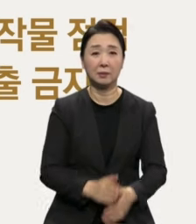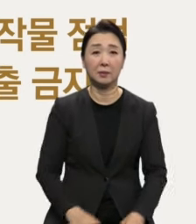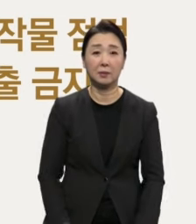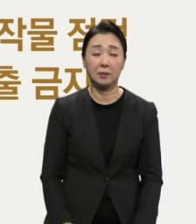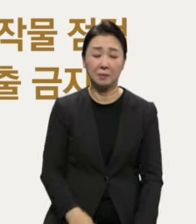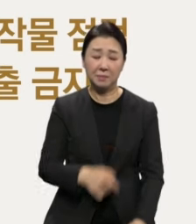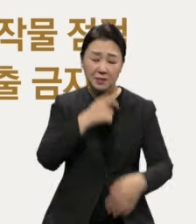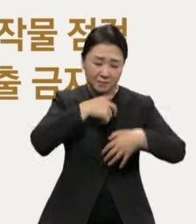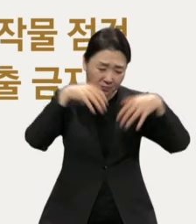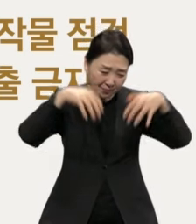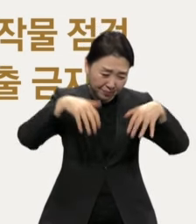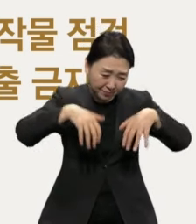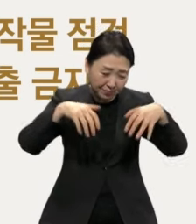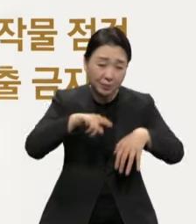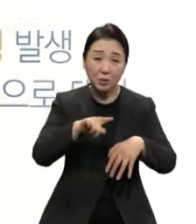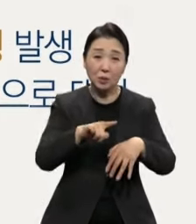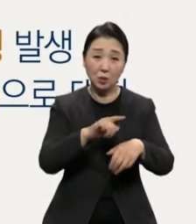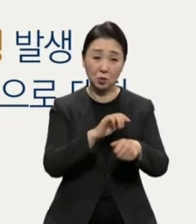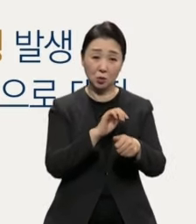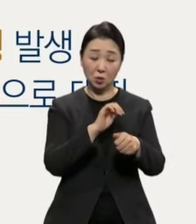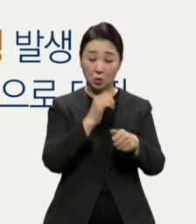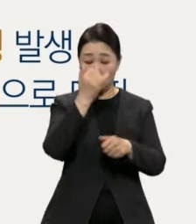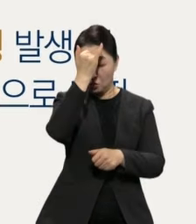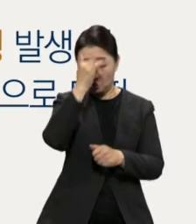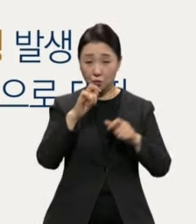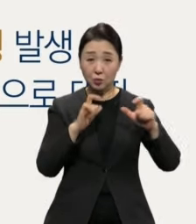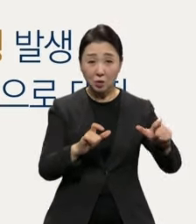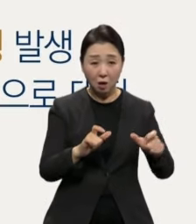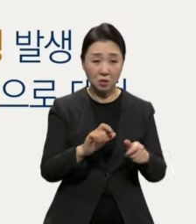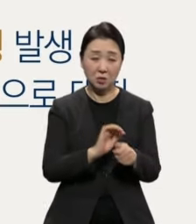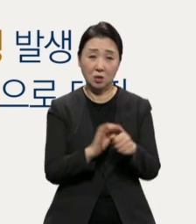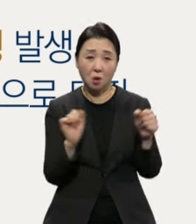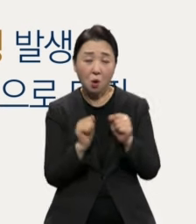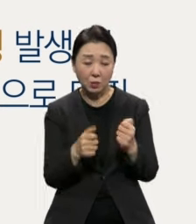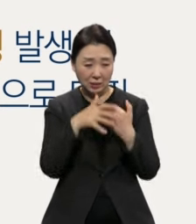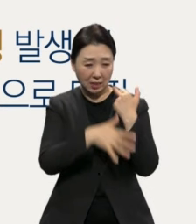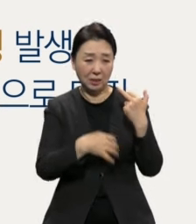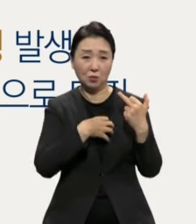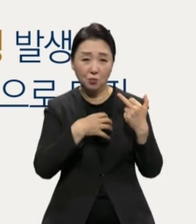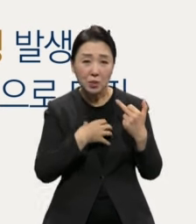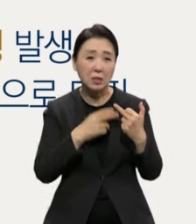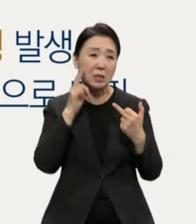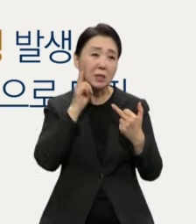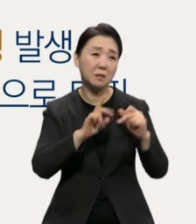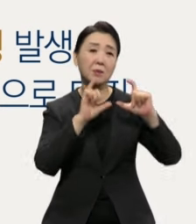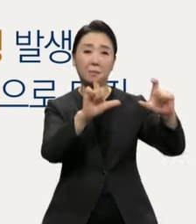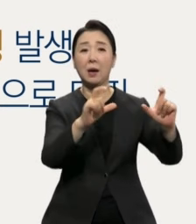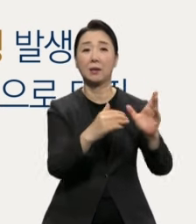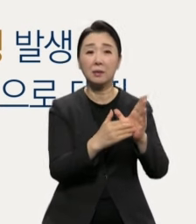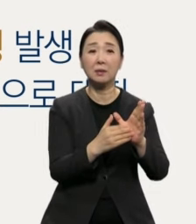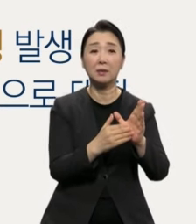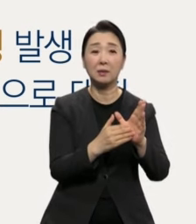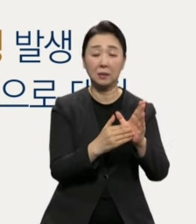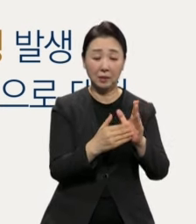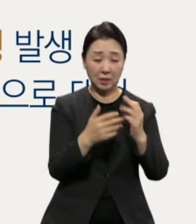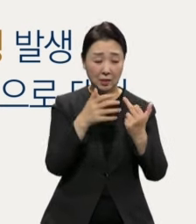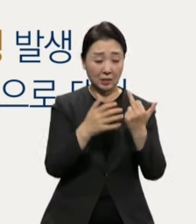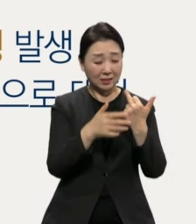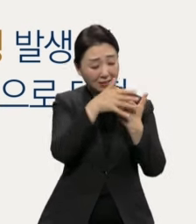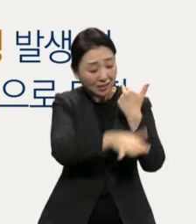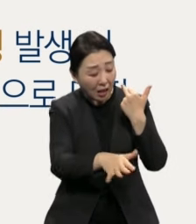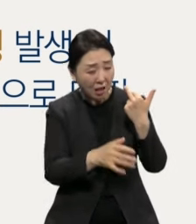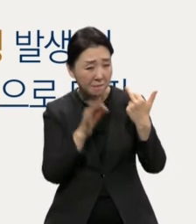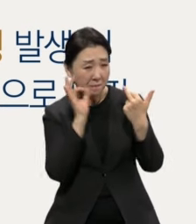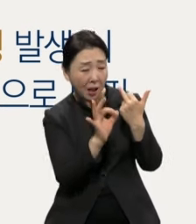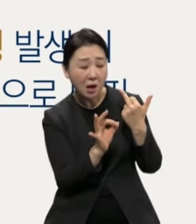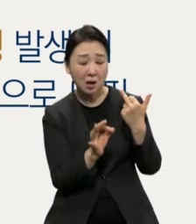속되는 장비로 충과 경북 전북은 산사태 위기경보 심각 단계가 내려졌습니다 산사태를 감자면